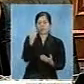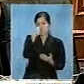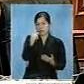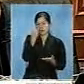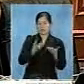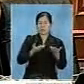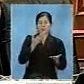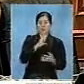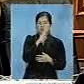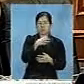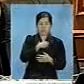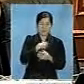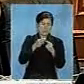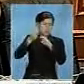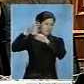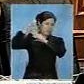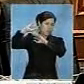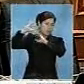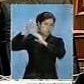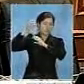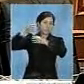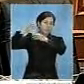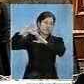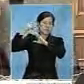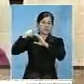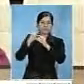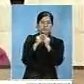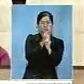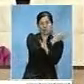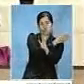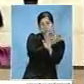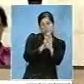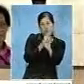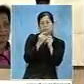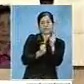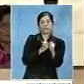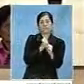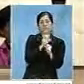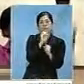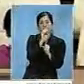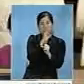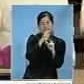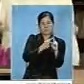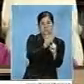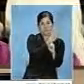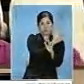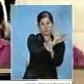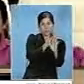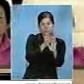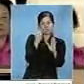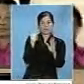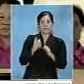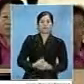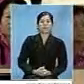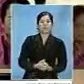ย้อนไปใช้สิทธิ์ราวกับว่าตนเองได้มีโอกาสออมมาตั้งแต่เดือนพฤษภาปี2555นั้นก็ควรจะเป็นสิ่ง